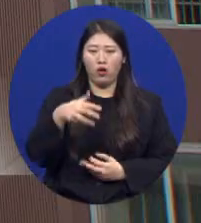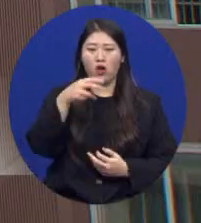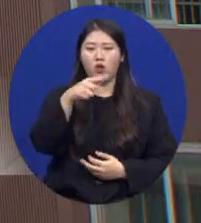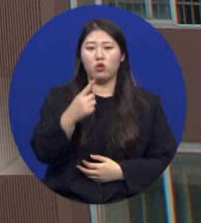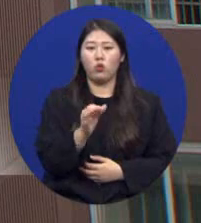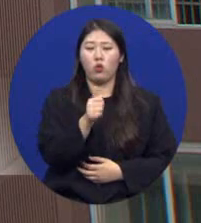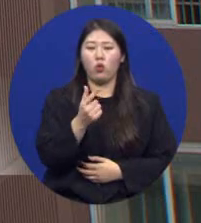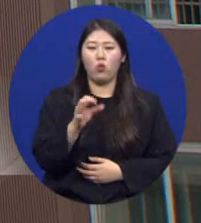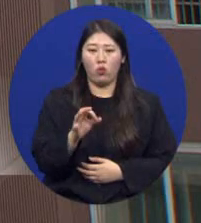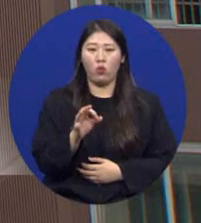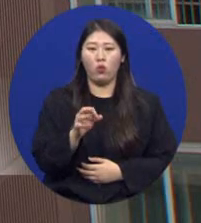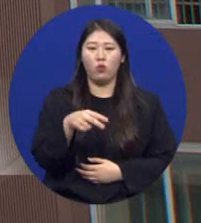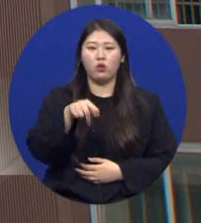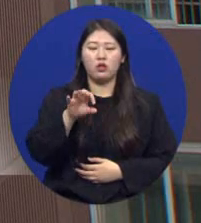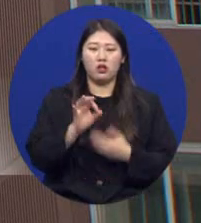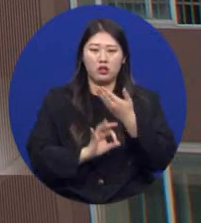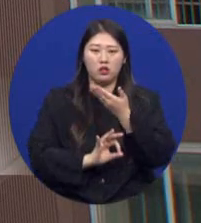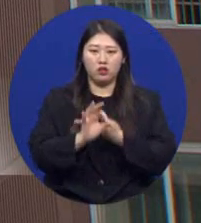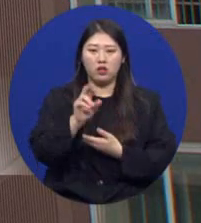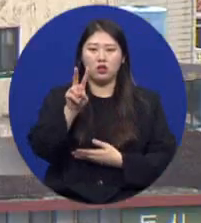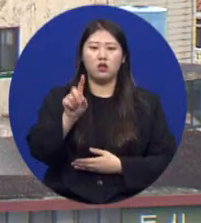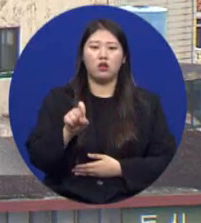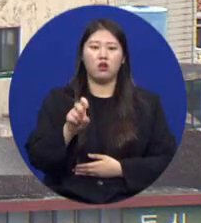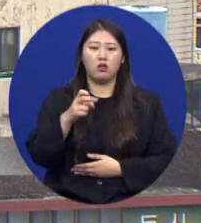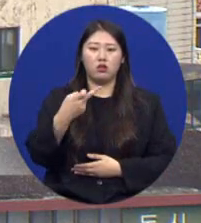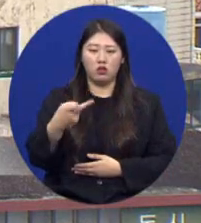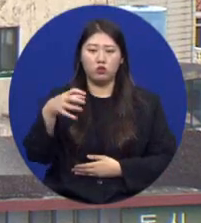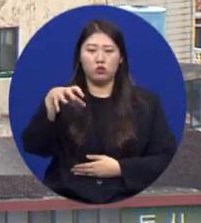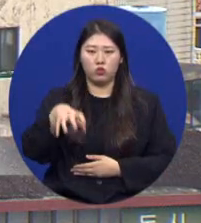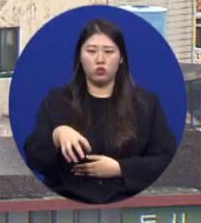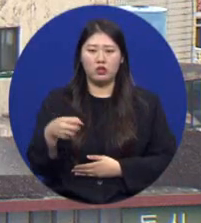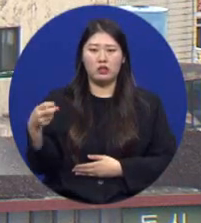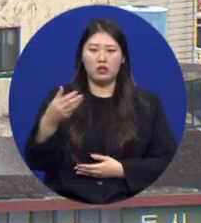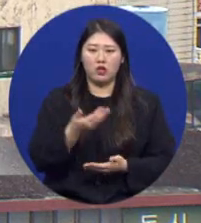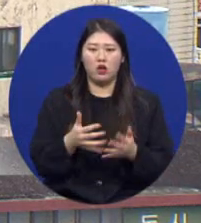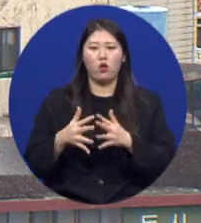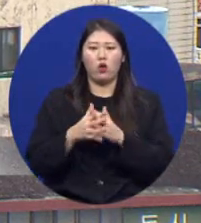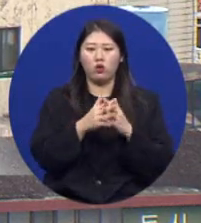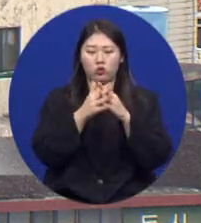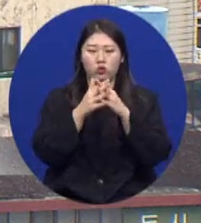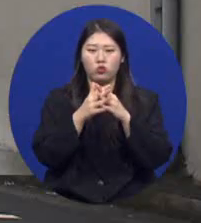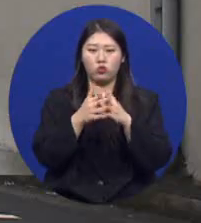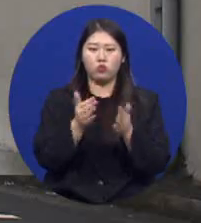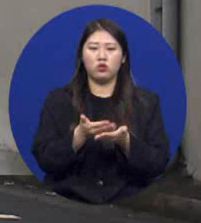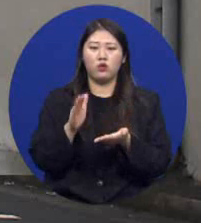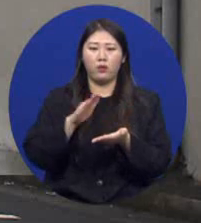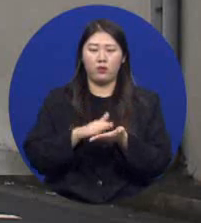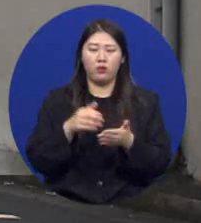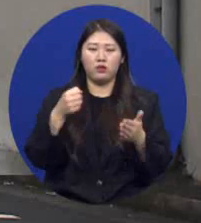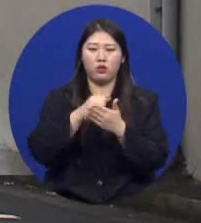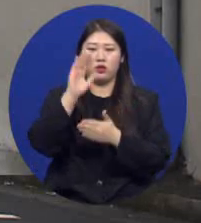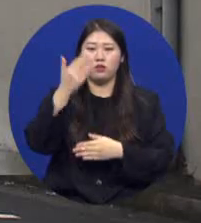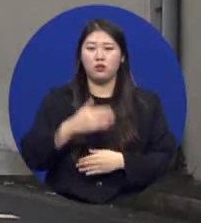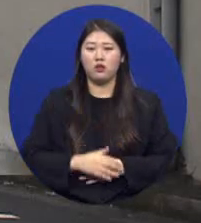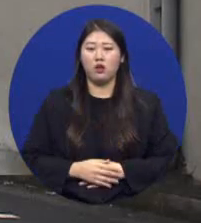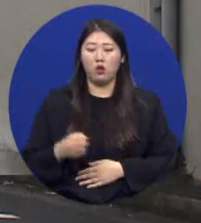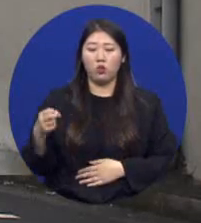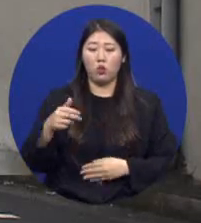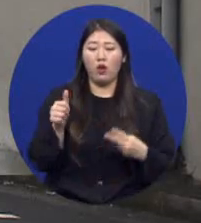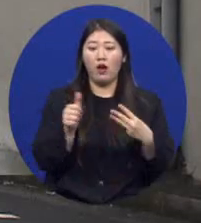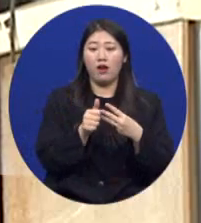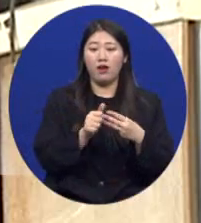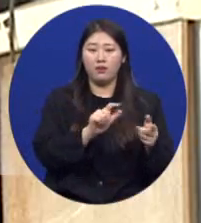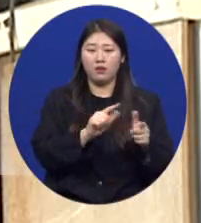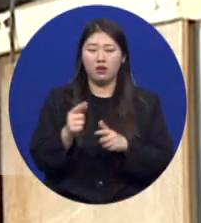주공과 성산 연립주택 등 12곳이 재건축 정비 예정 구역으로 지정됐습니다. 또 한림부 몽포지구